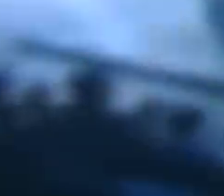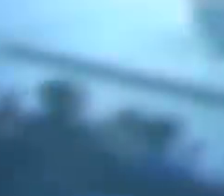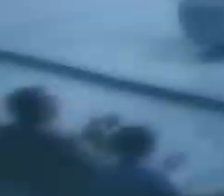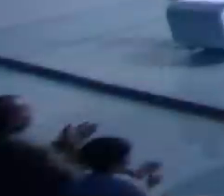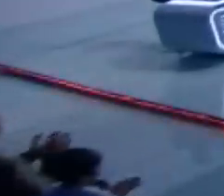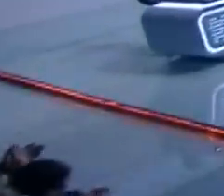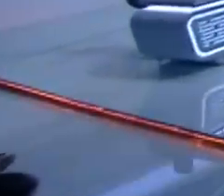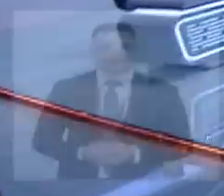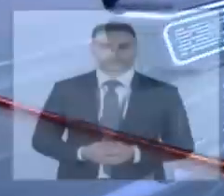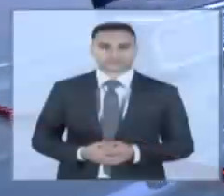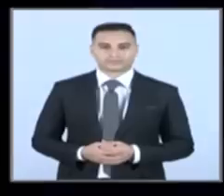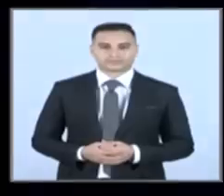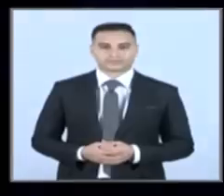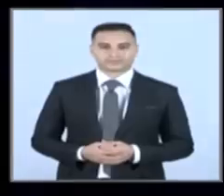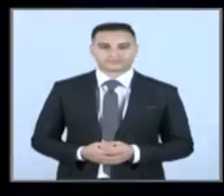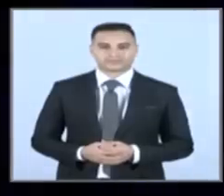عصام يوسف.